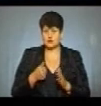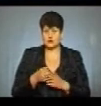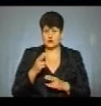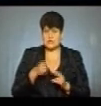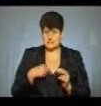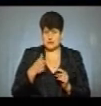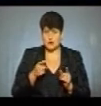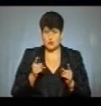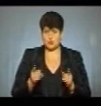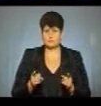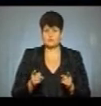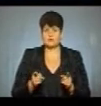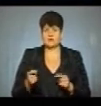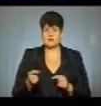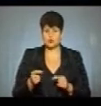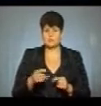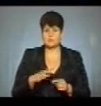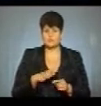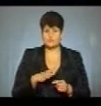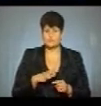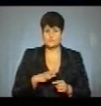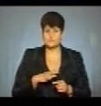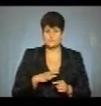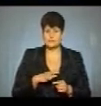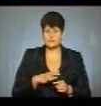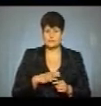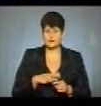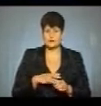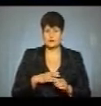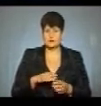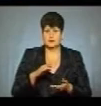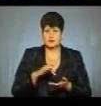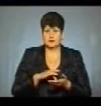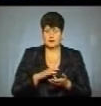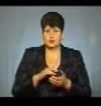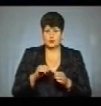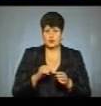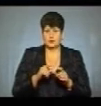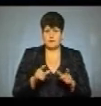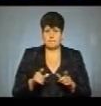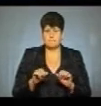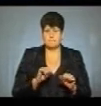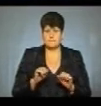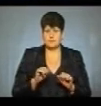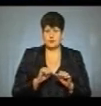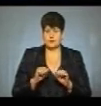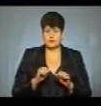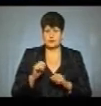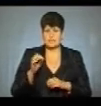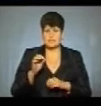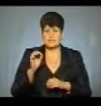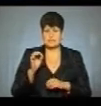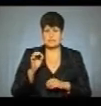року Тернопіль був резиденцією урядових установ парламенту і уряду